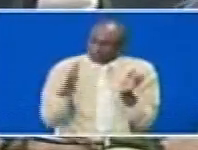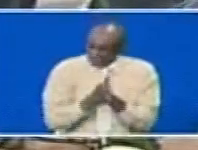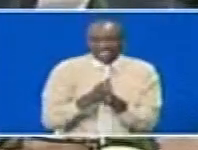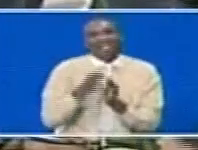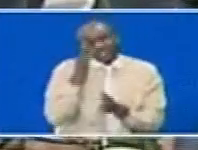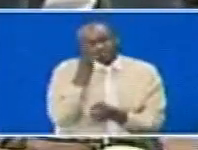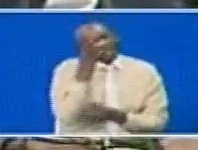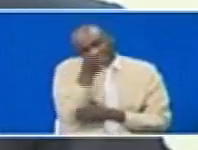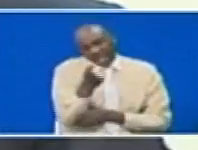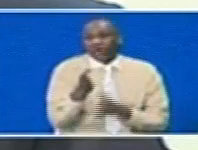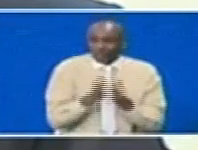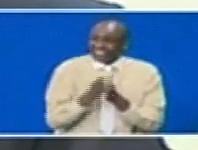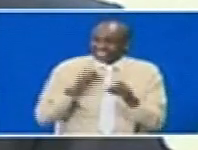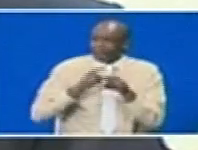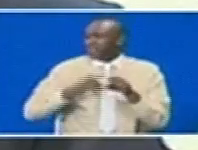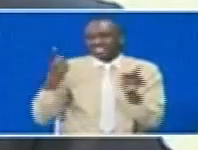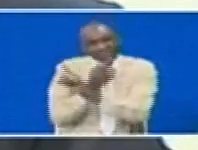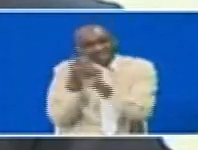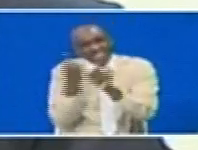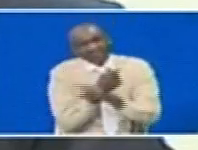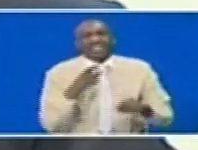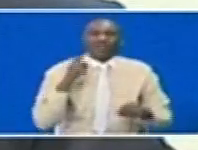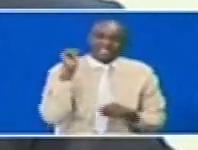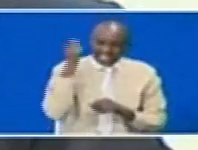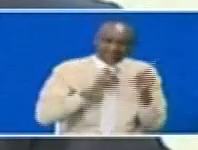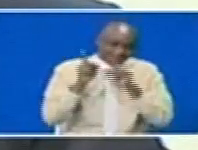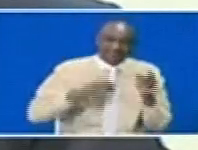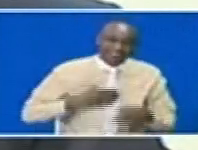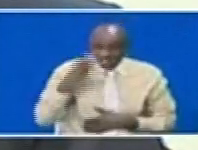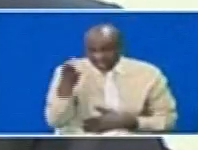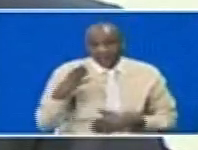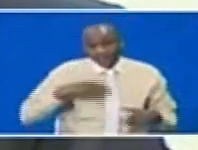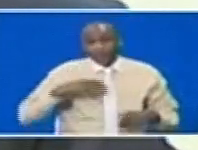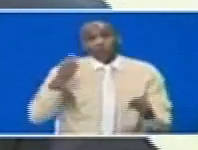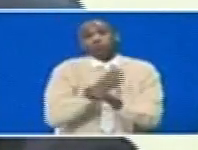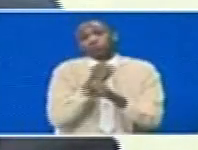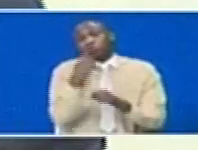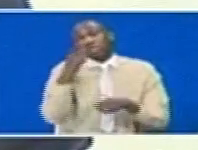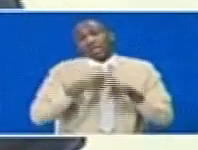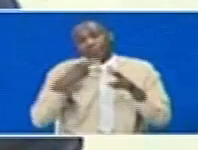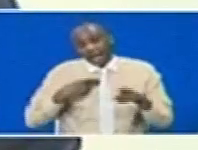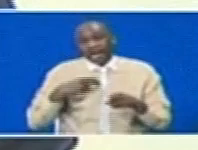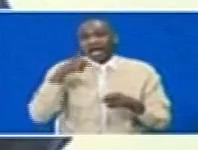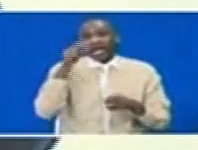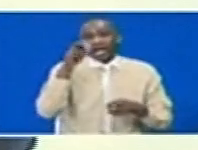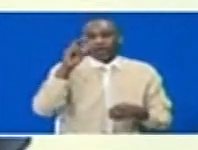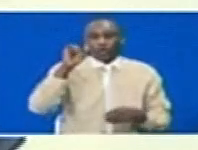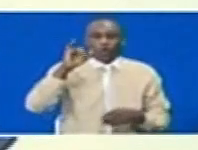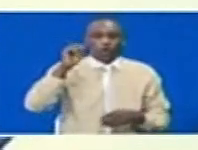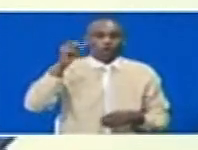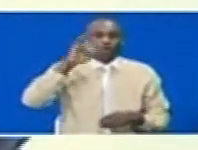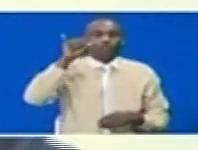to that. In fact, wherever I went in many parts of this country, some people could not pronounce my name well, say Karonjo.